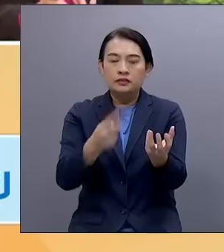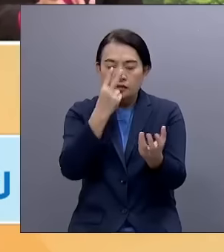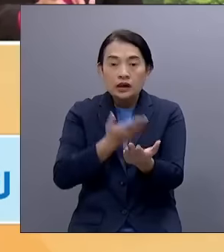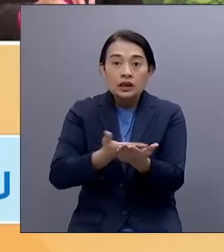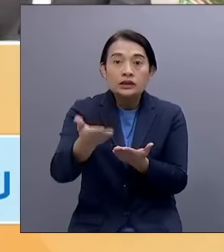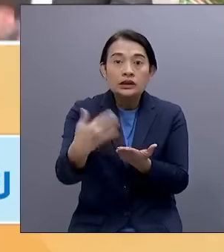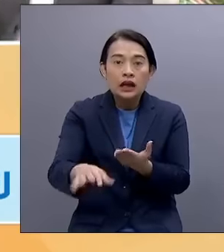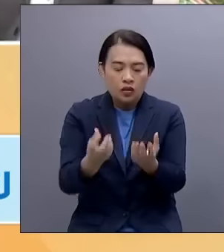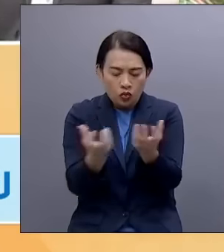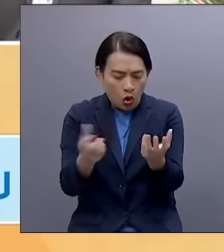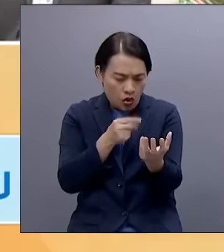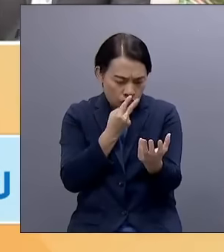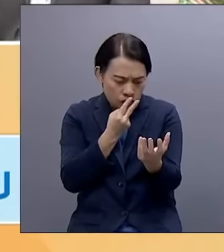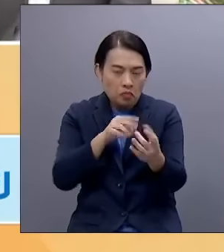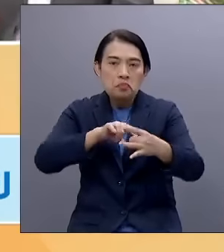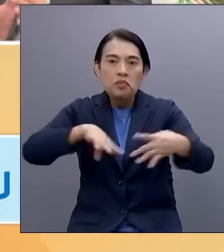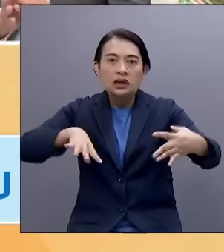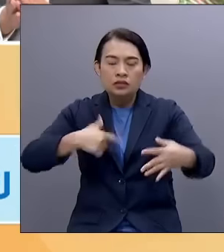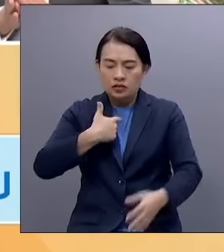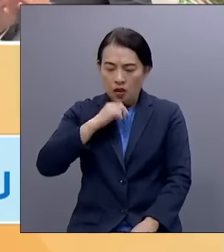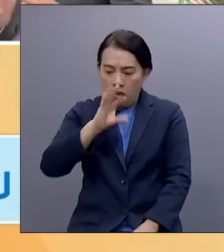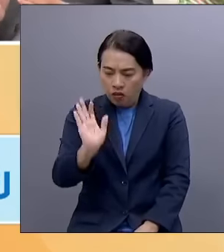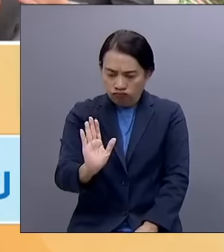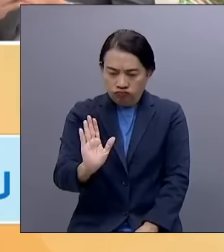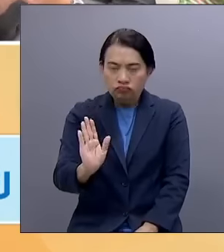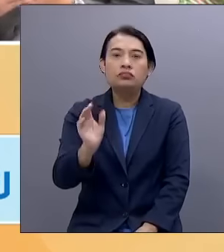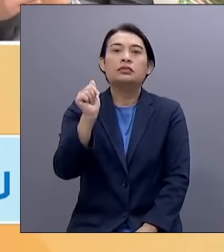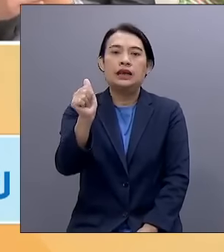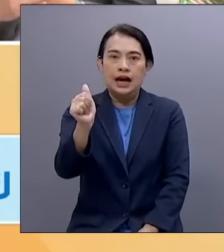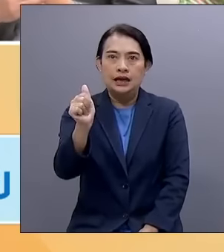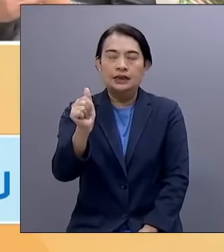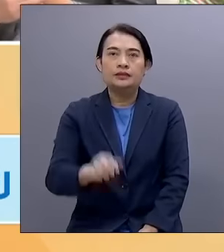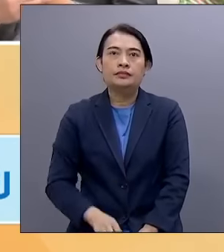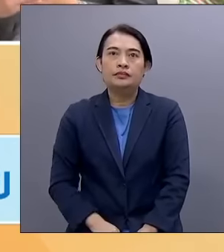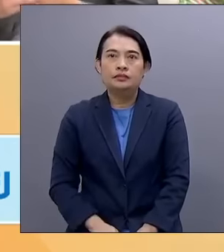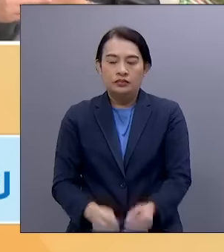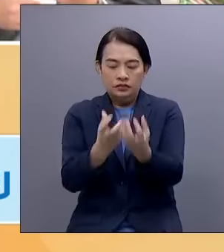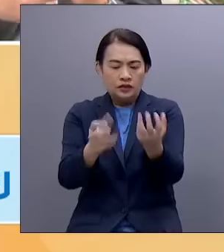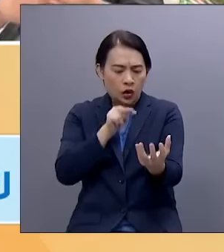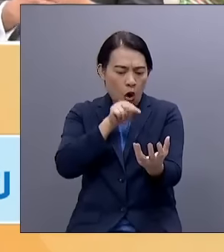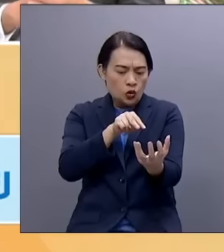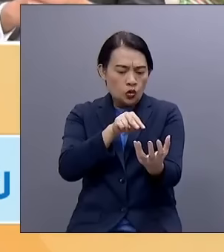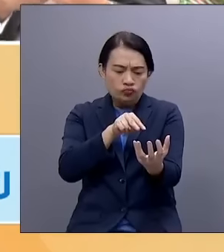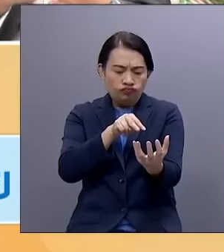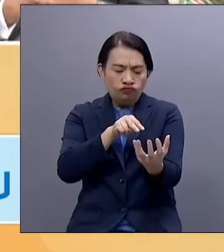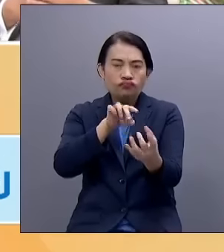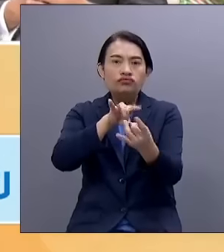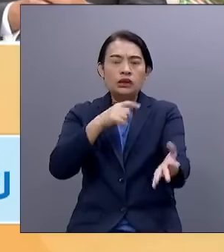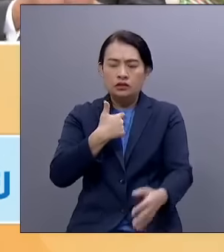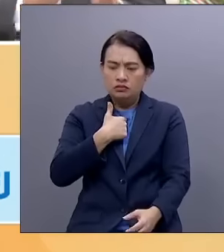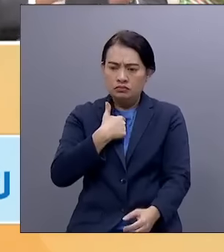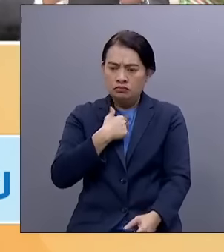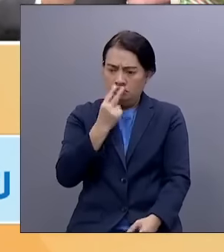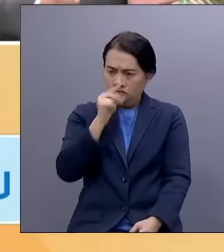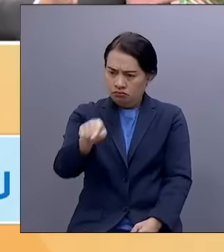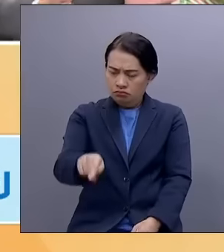อ่ะถ้าของไม่ต้องปกเราปฏิเสธได้ครับในในเรื่องของการที่ของหรือสินค้าเนี่ยมันไม่ตรงเนี่ยเราก็มีสิทธิ์ที่จะปฏิเสธเราบอกว่าเฮ้ย